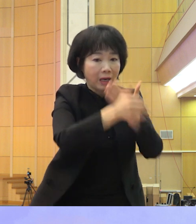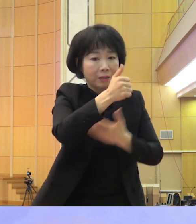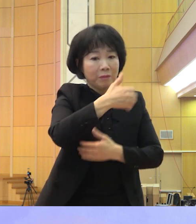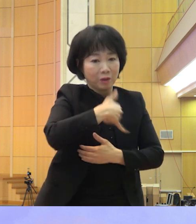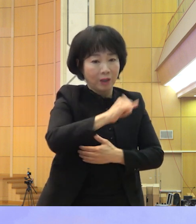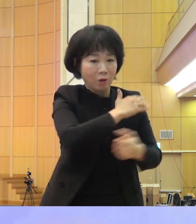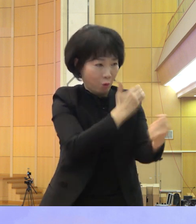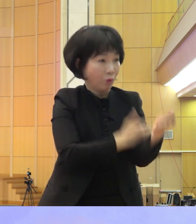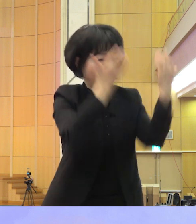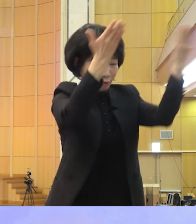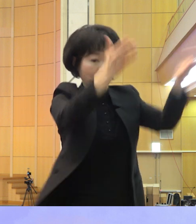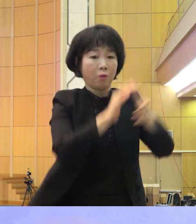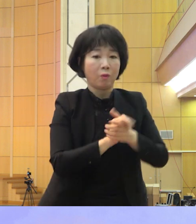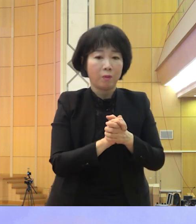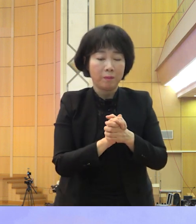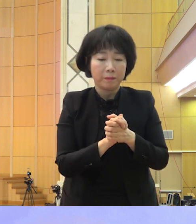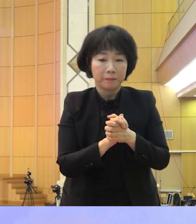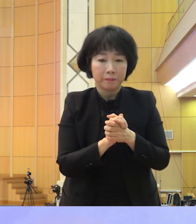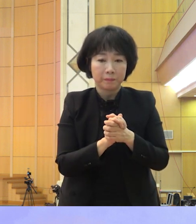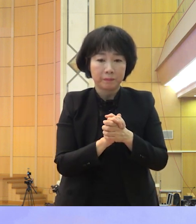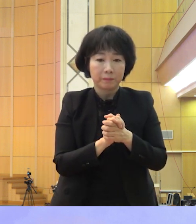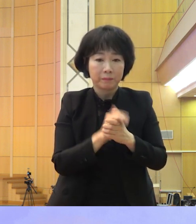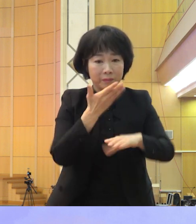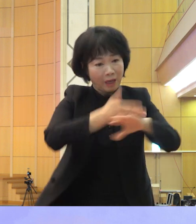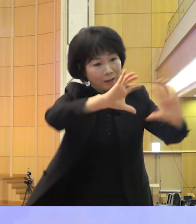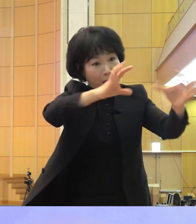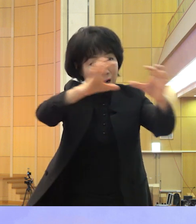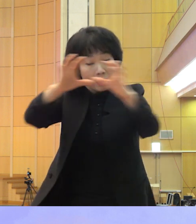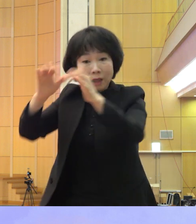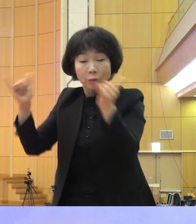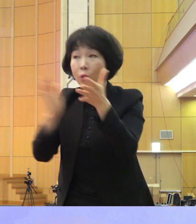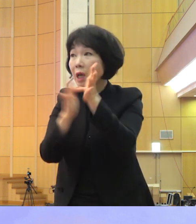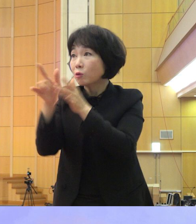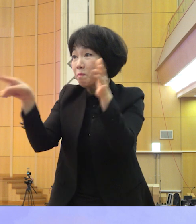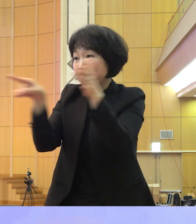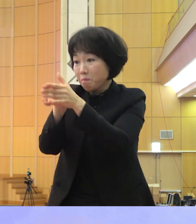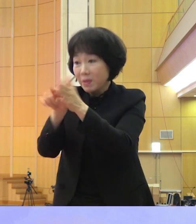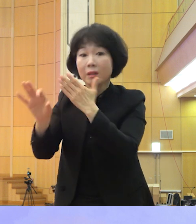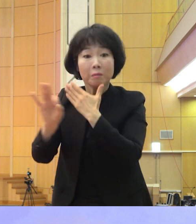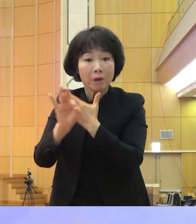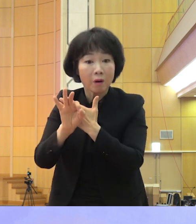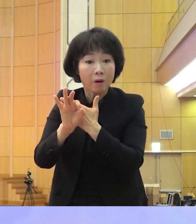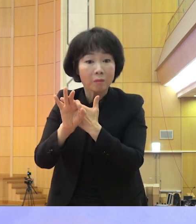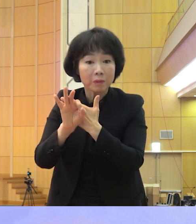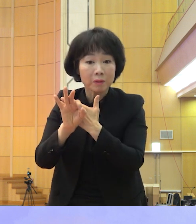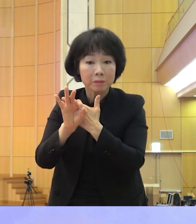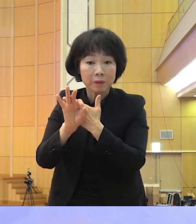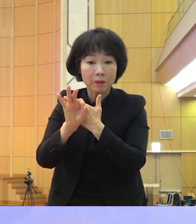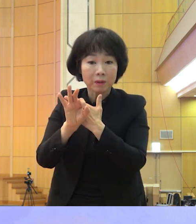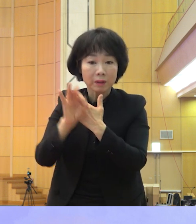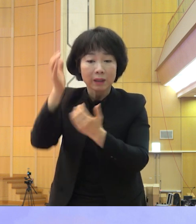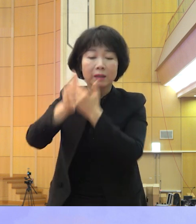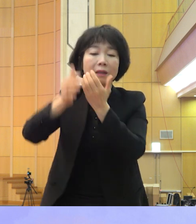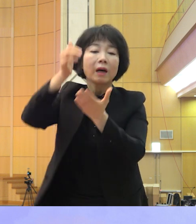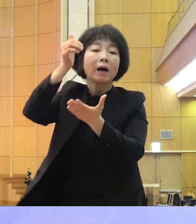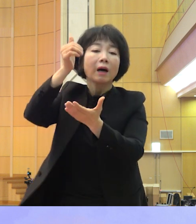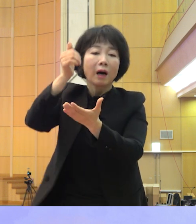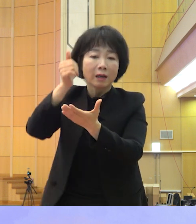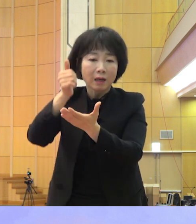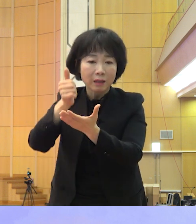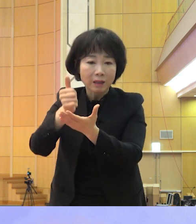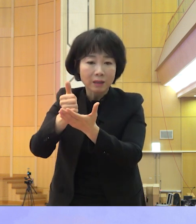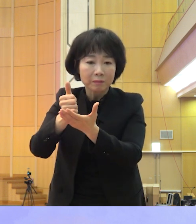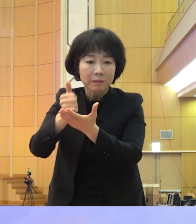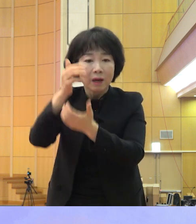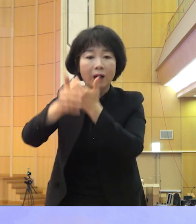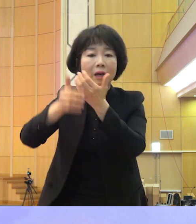하나님이 유대인의 하나님이 되는 것이고 이방인도 예수만 믿으면 이방인이라 하더라도 하나님이